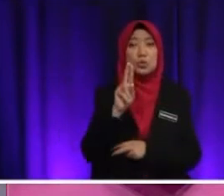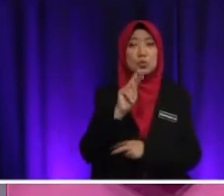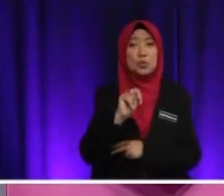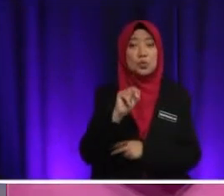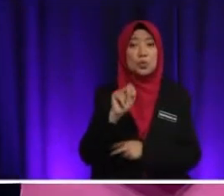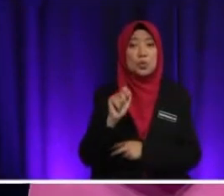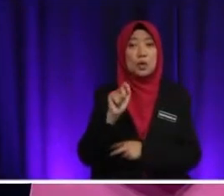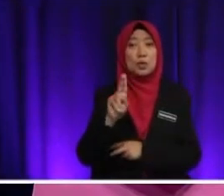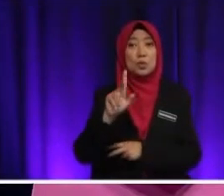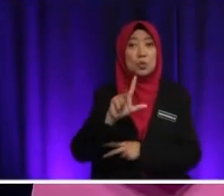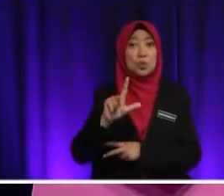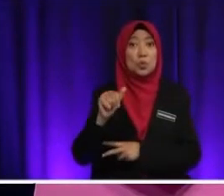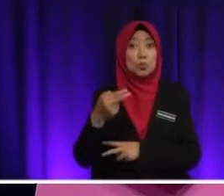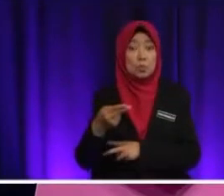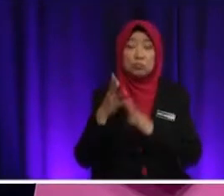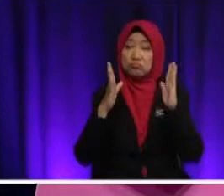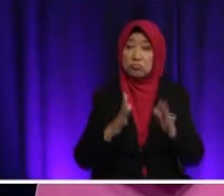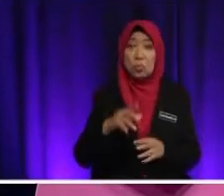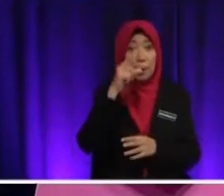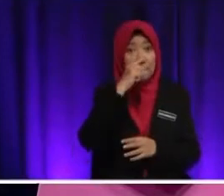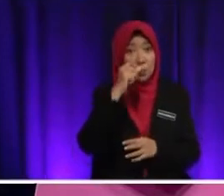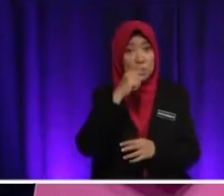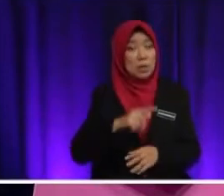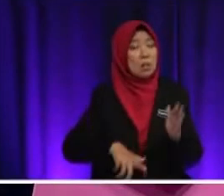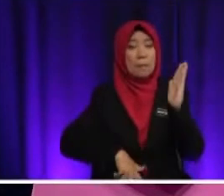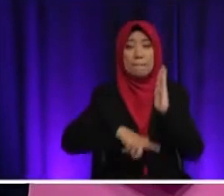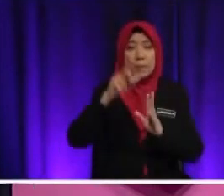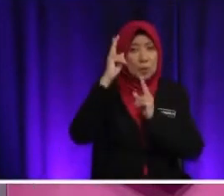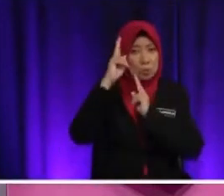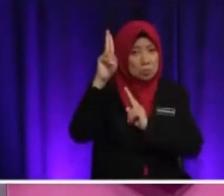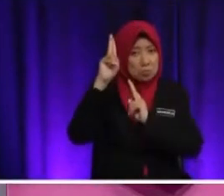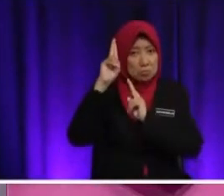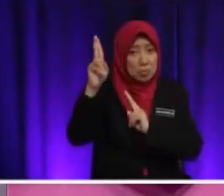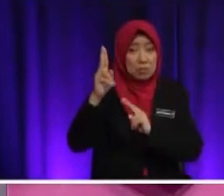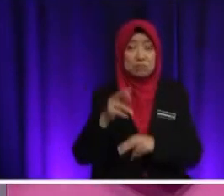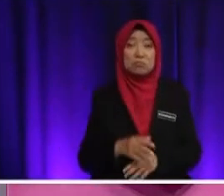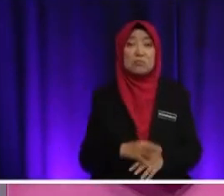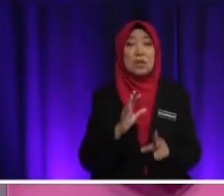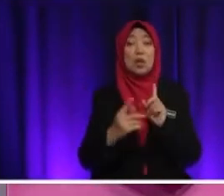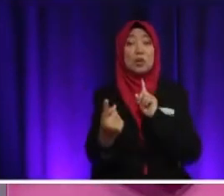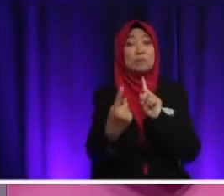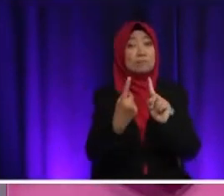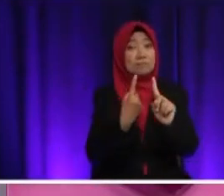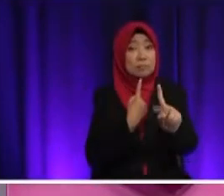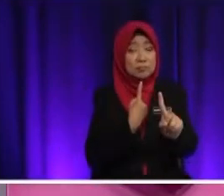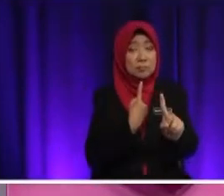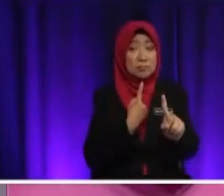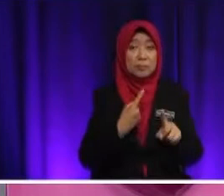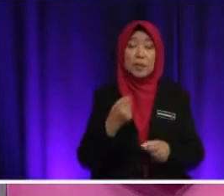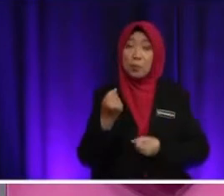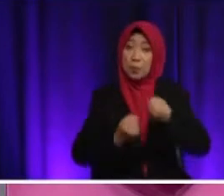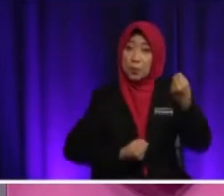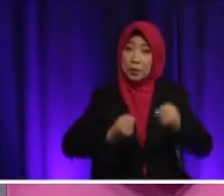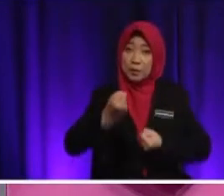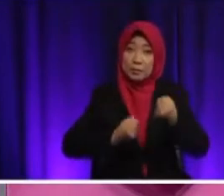kadang-kadang kita tengok game orang putih, orang Mat Saleh ni, dia lebih hormat kita. Betul. Kalau berselisih jalan, jalan kecil kan. Contohnya bila kita drive bawa kereta